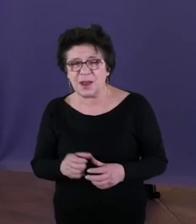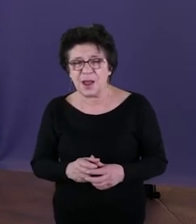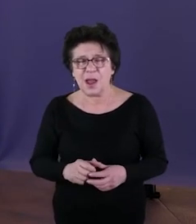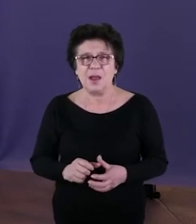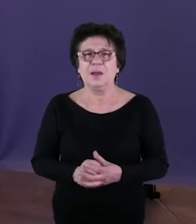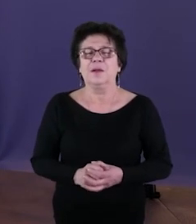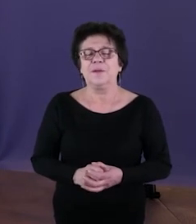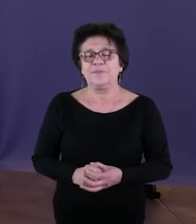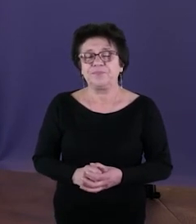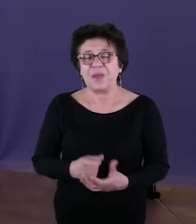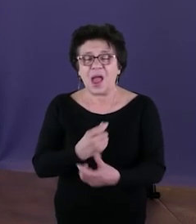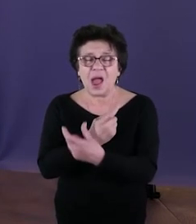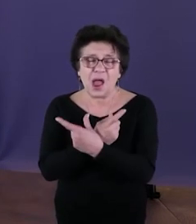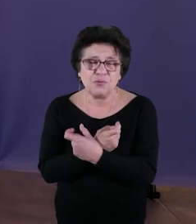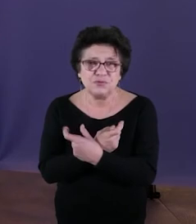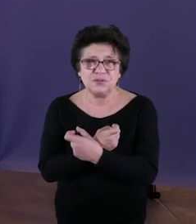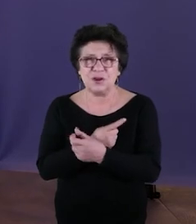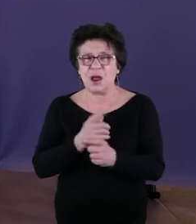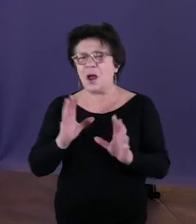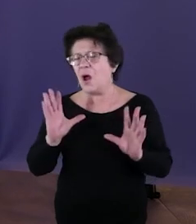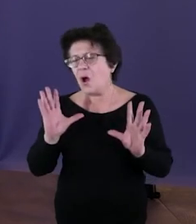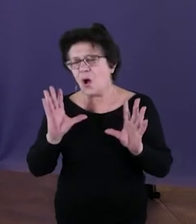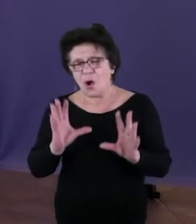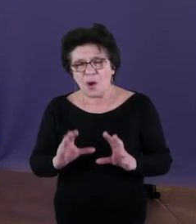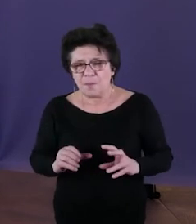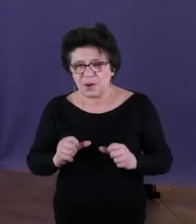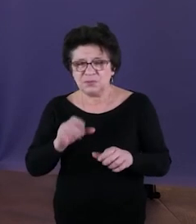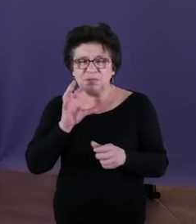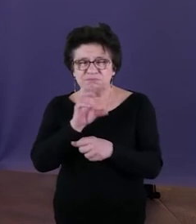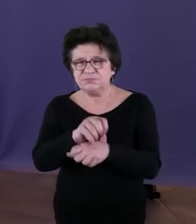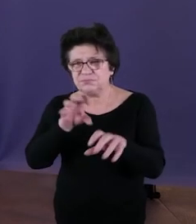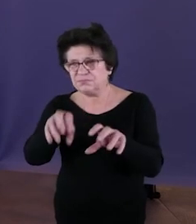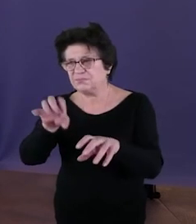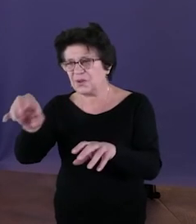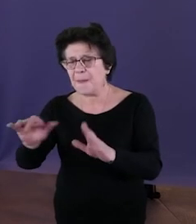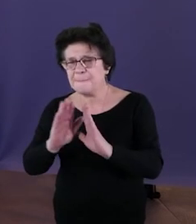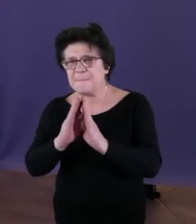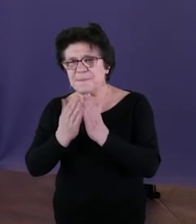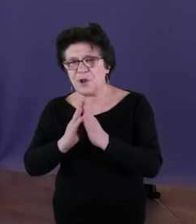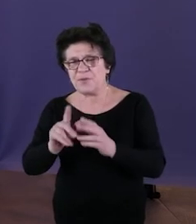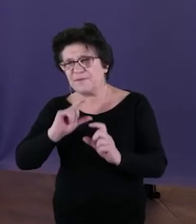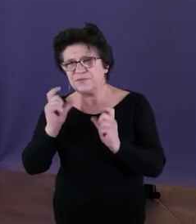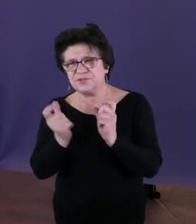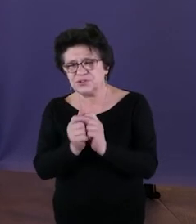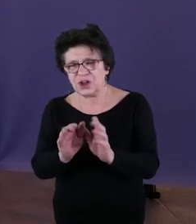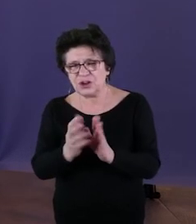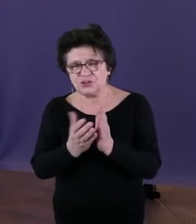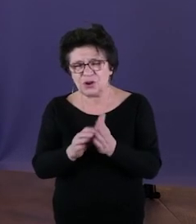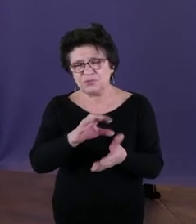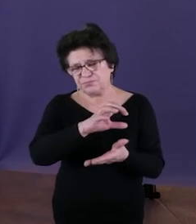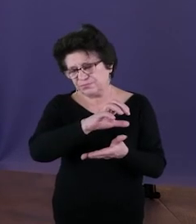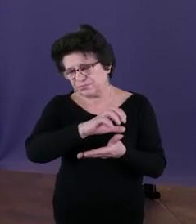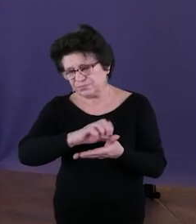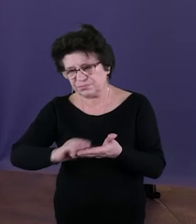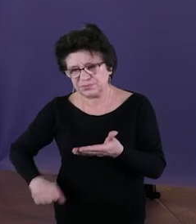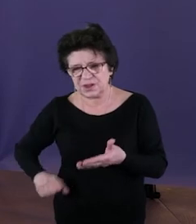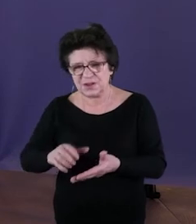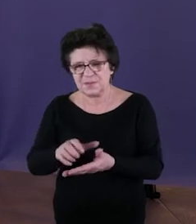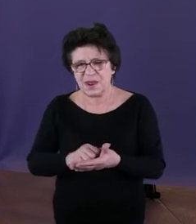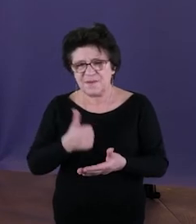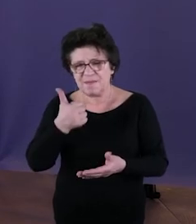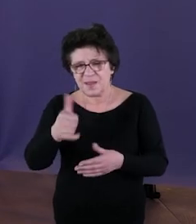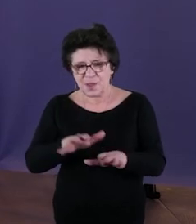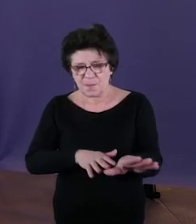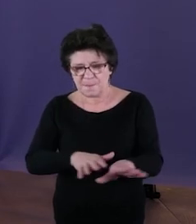Austria która weszła skład Rzeszy z te wszystkie księgi były zbierane w